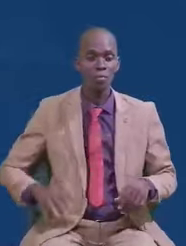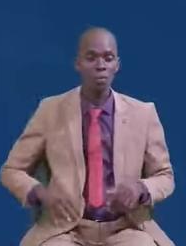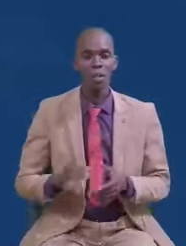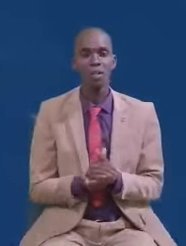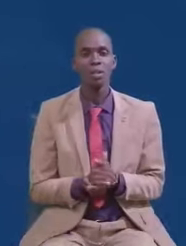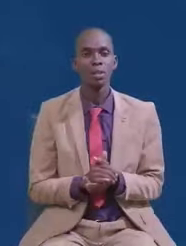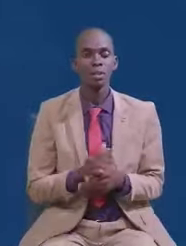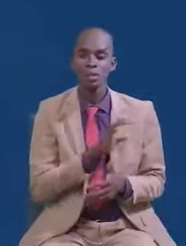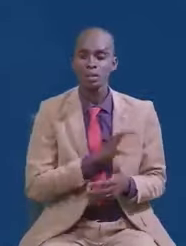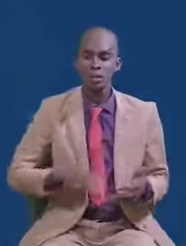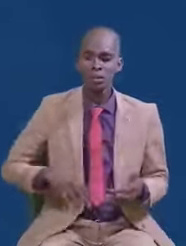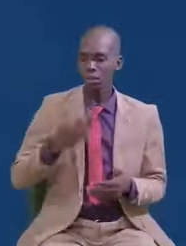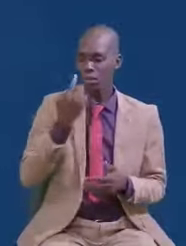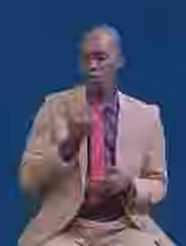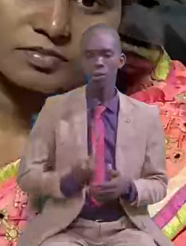seul,